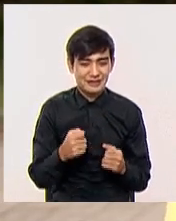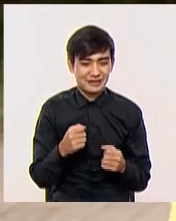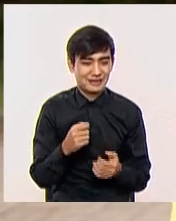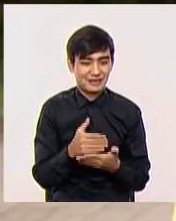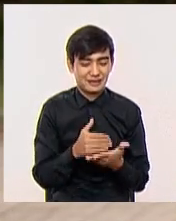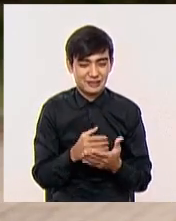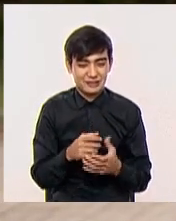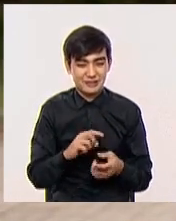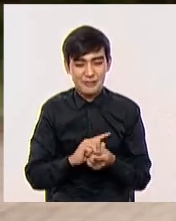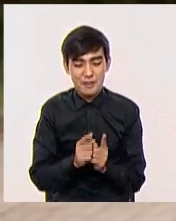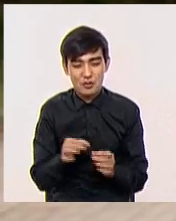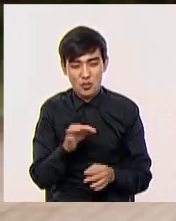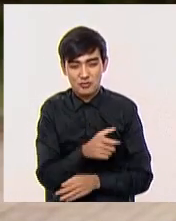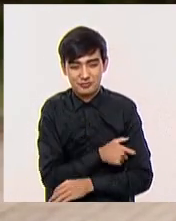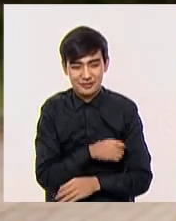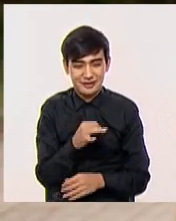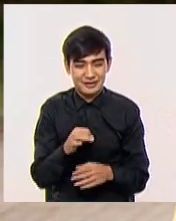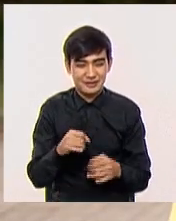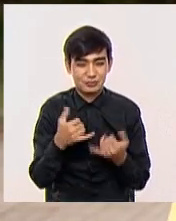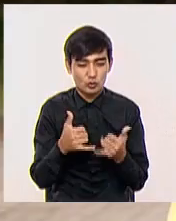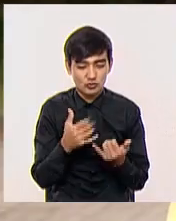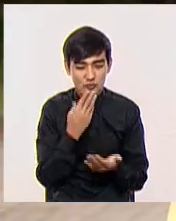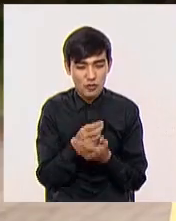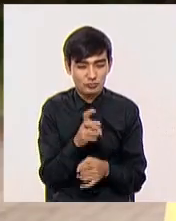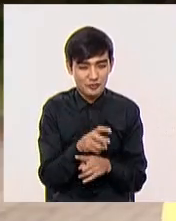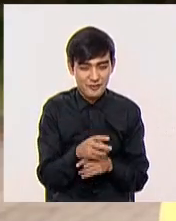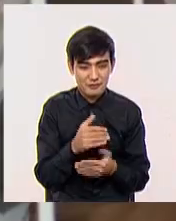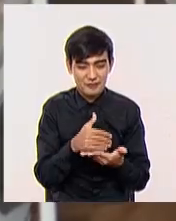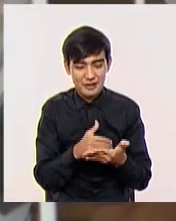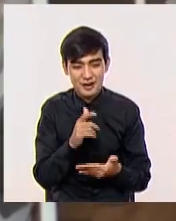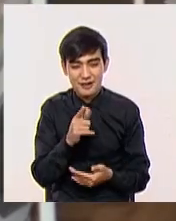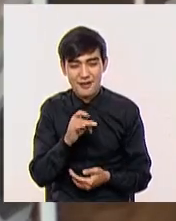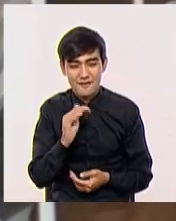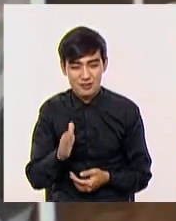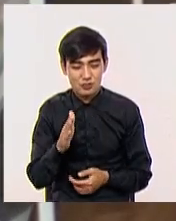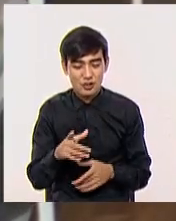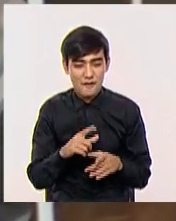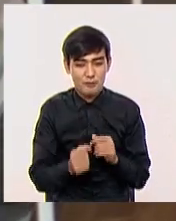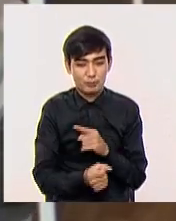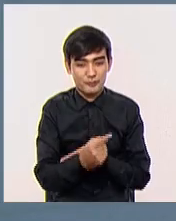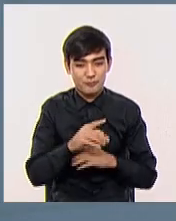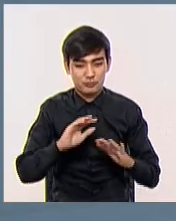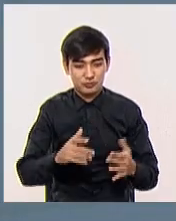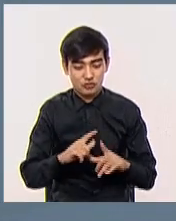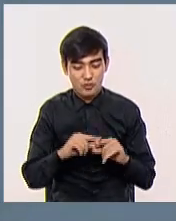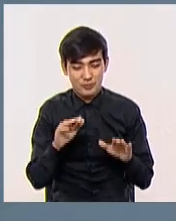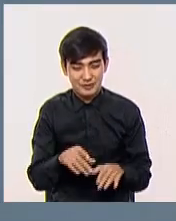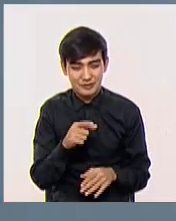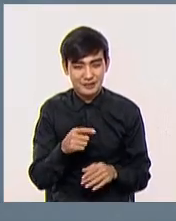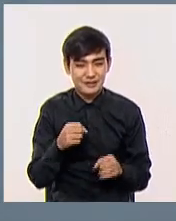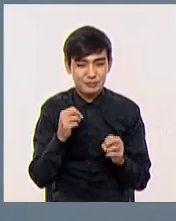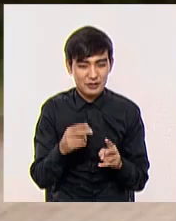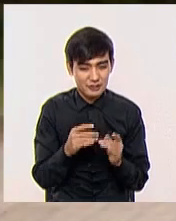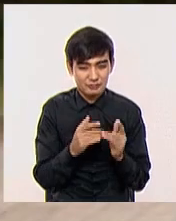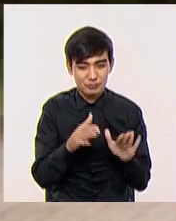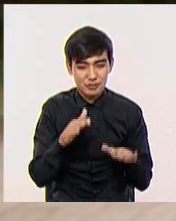составит уникальный график посещения столовой. На случай выявления носителя вируса в школах оборудовали медицинские